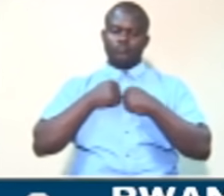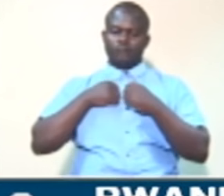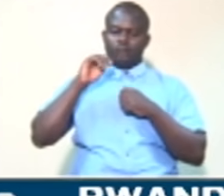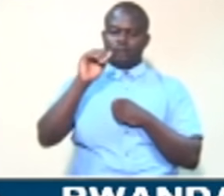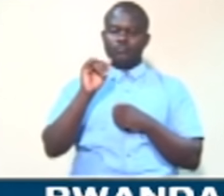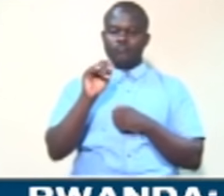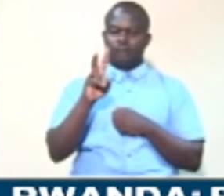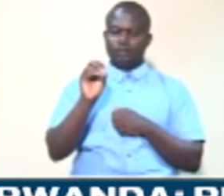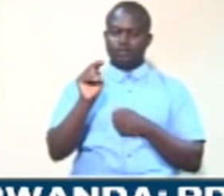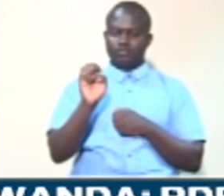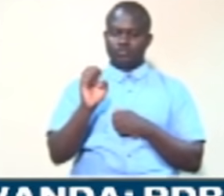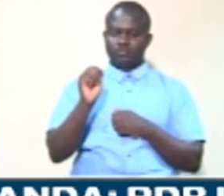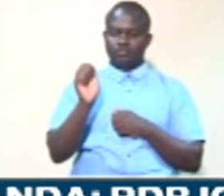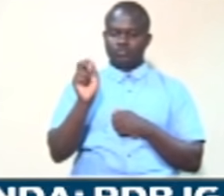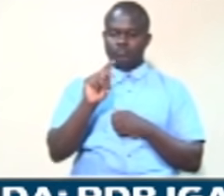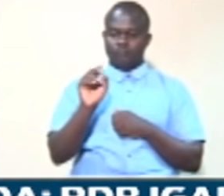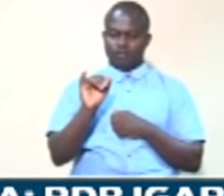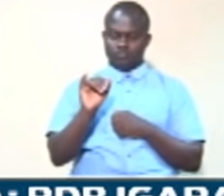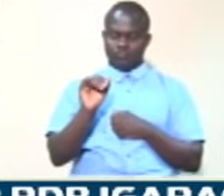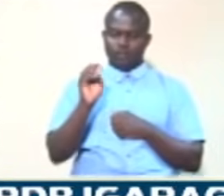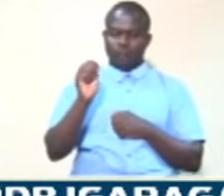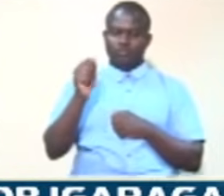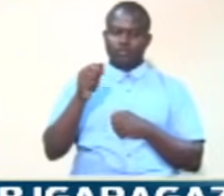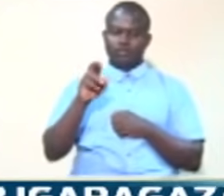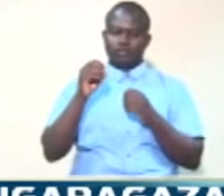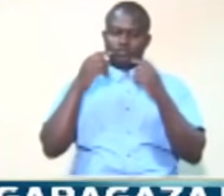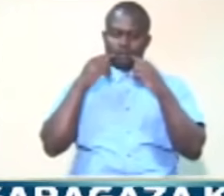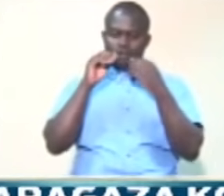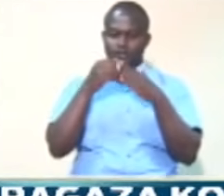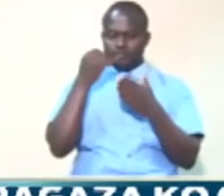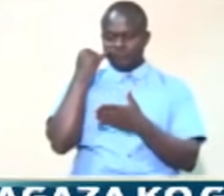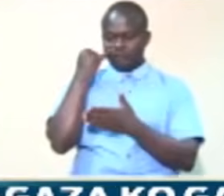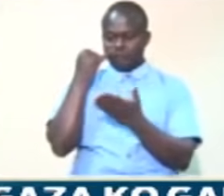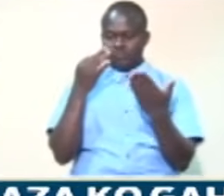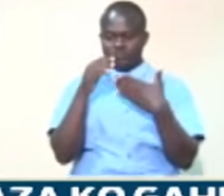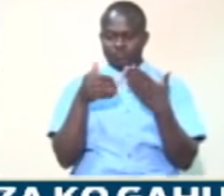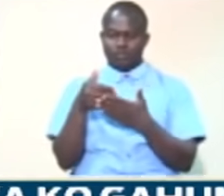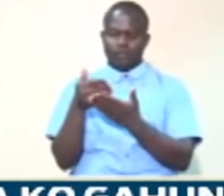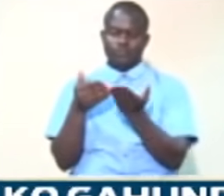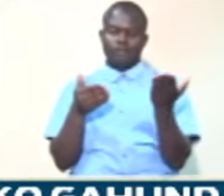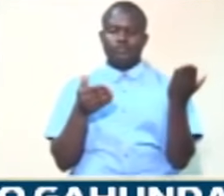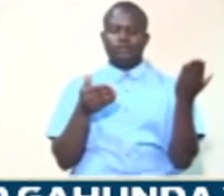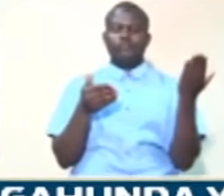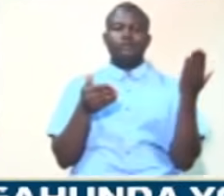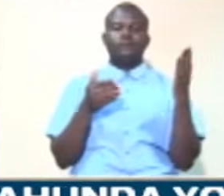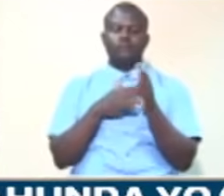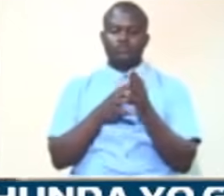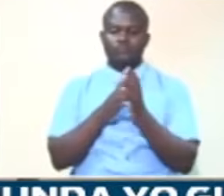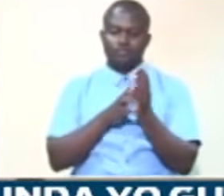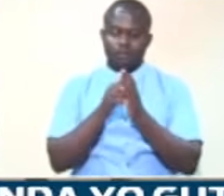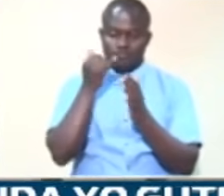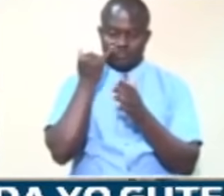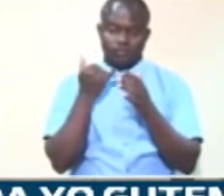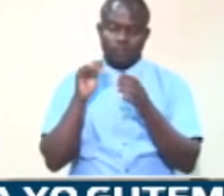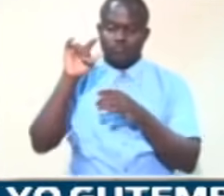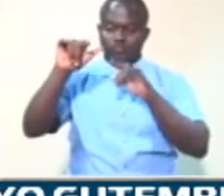Yvonne Manzi Makoro, avuga ko nubwo muri iki gihe isi yugarijwe n'ikibazo cya COVID-19 bikaba byanahungabanyije bikomeye ingendo